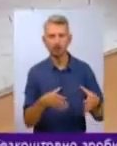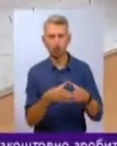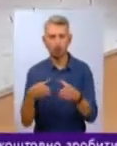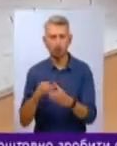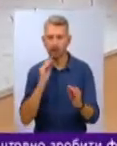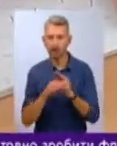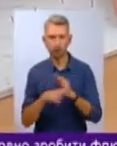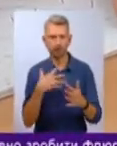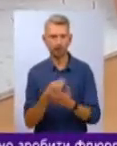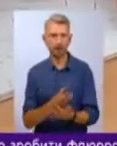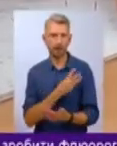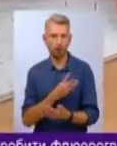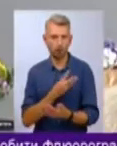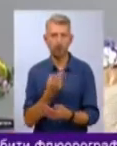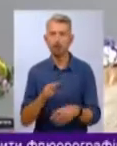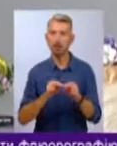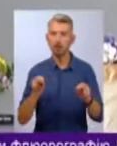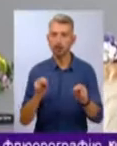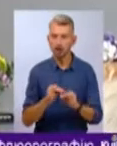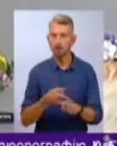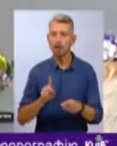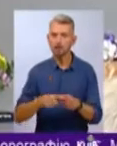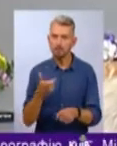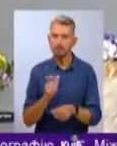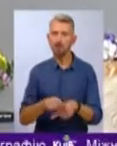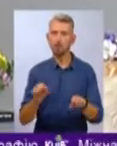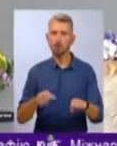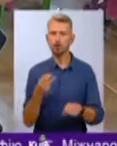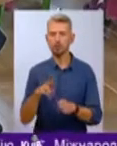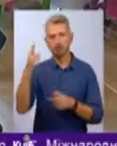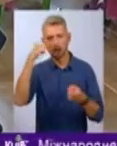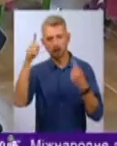своїх емоцій. Для вчителів, своєю чергою, це більше можливостей